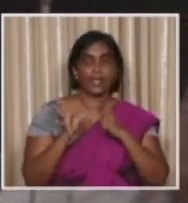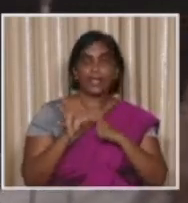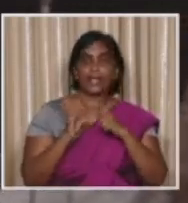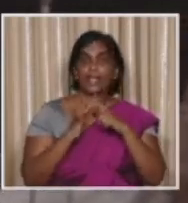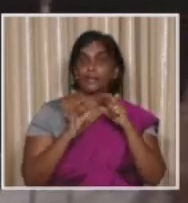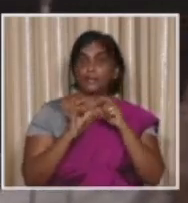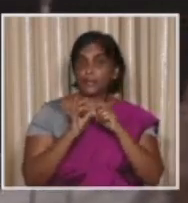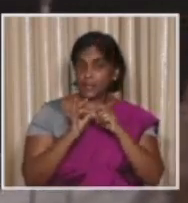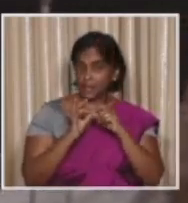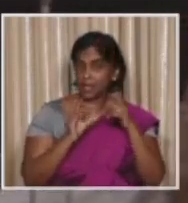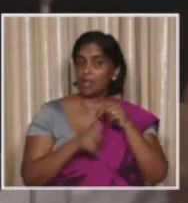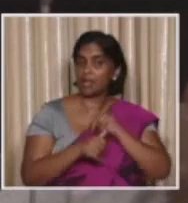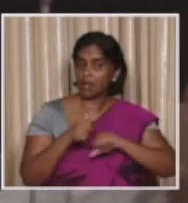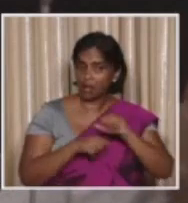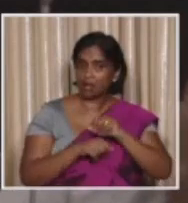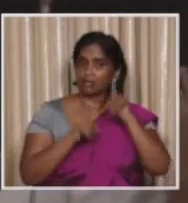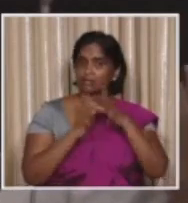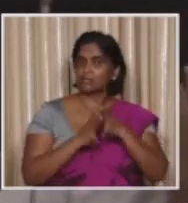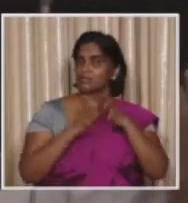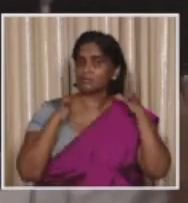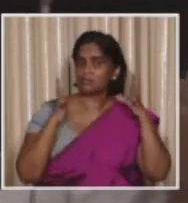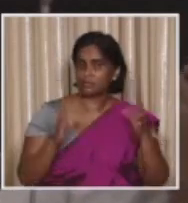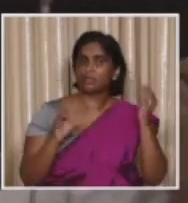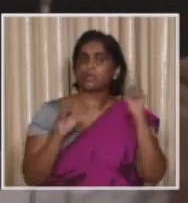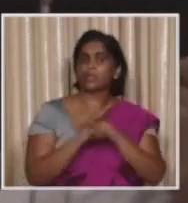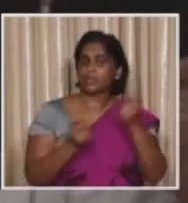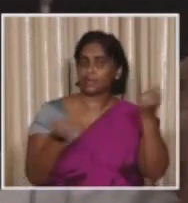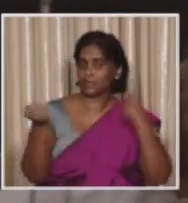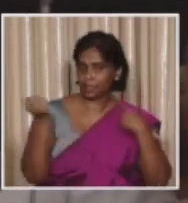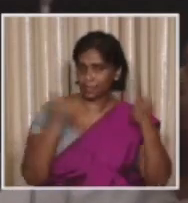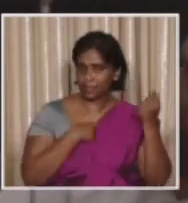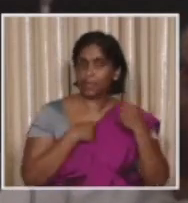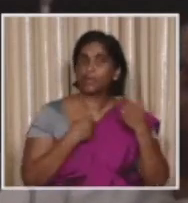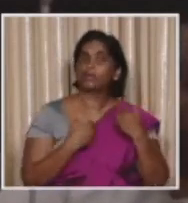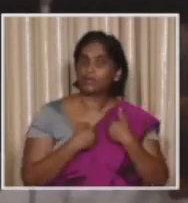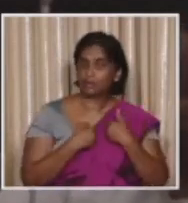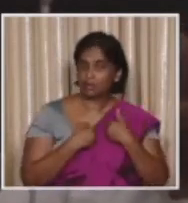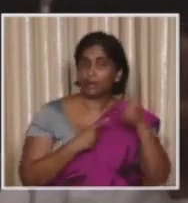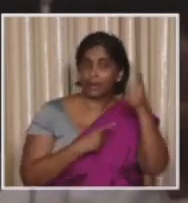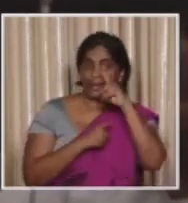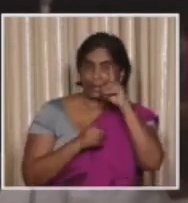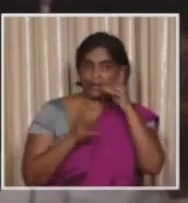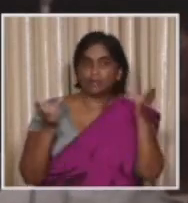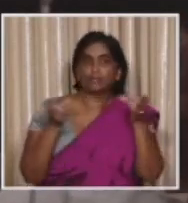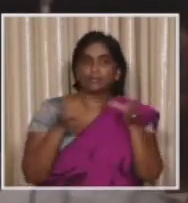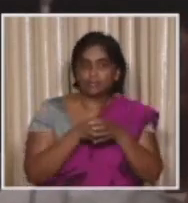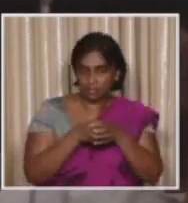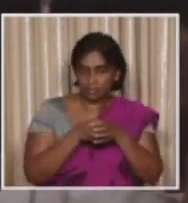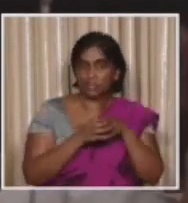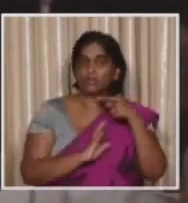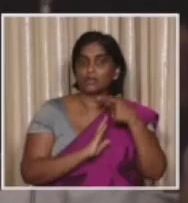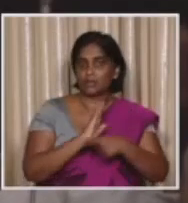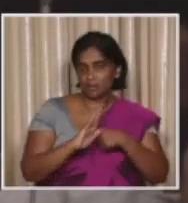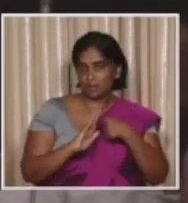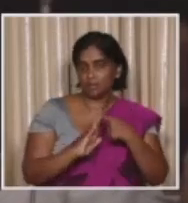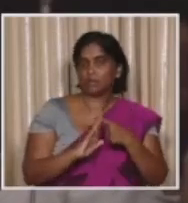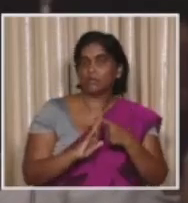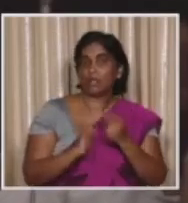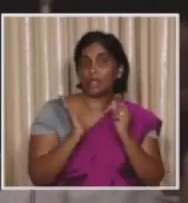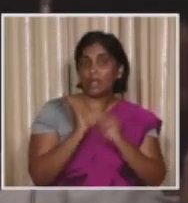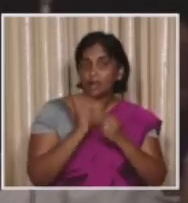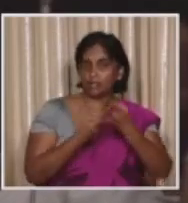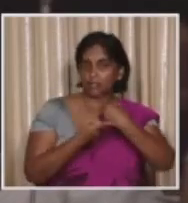ආයතනය, මෙවැනි ආයතන ගණනාවක් ඇවිල්ලා අපිට කිව්වා අපි එක කණ්ඩායමක් හැටියට තමයි ලංකාවට